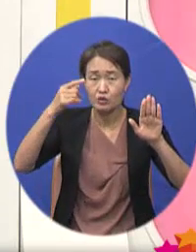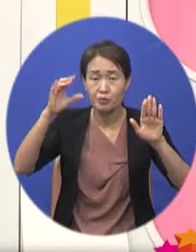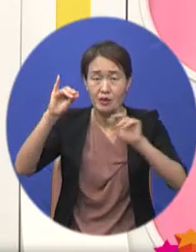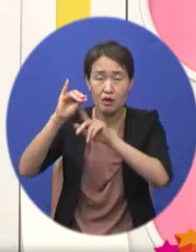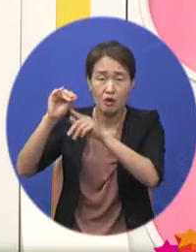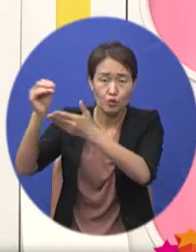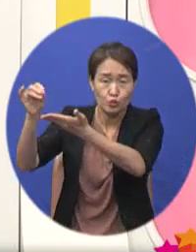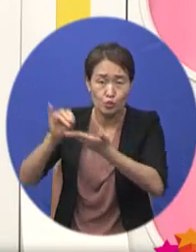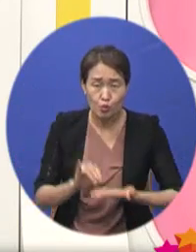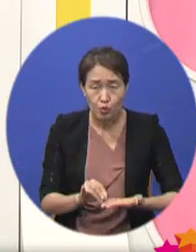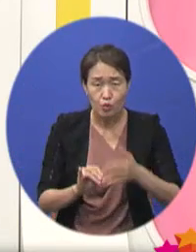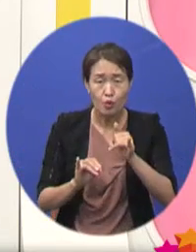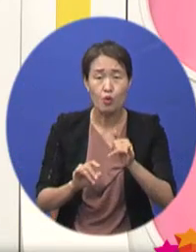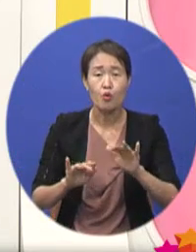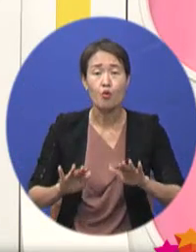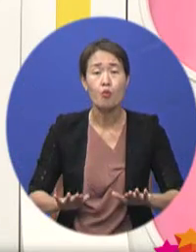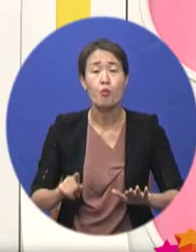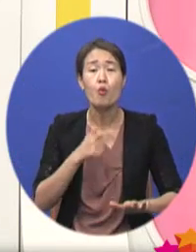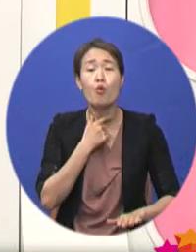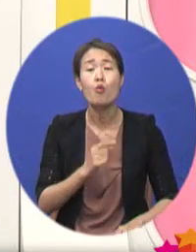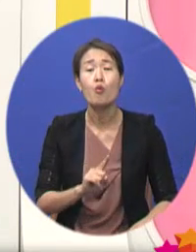하고 싶으세요?